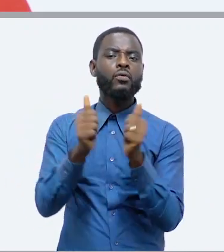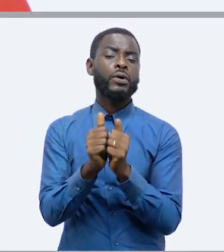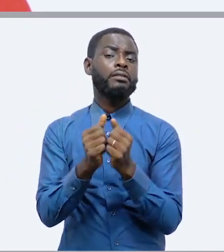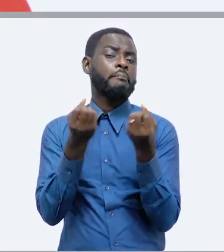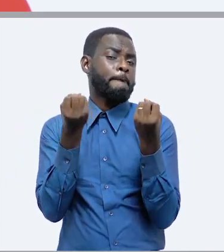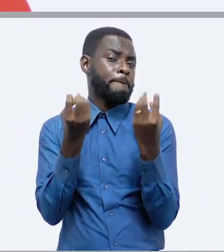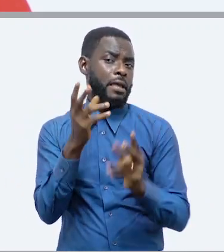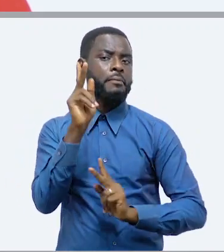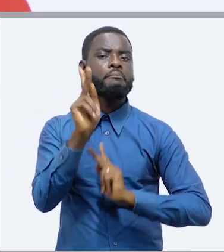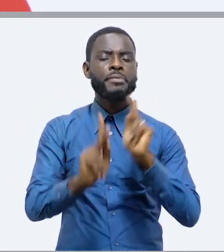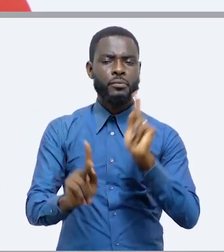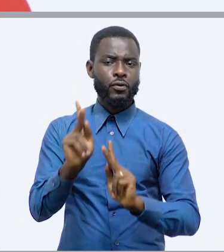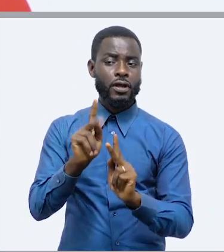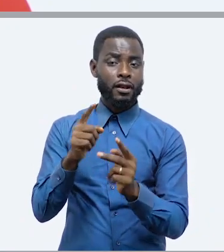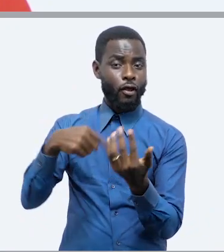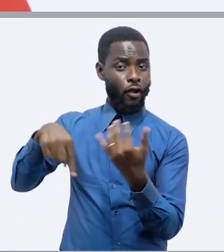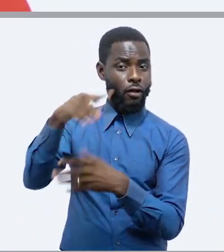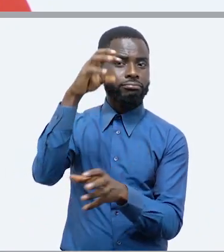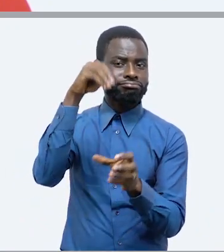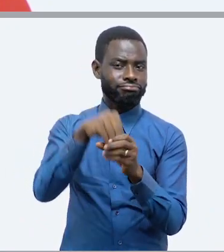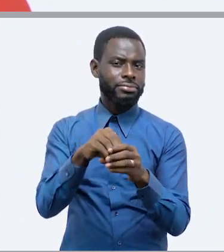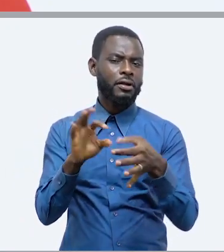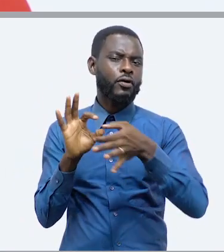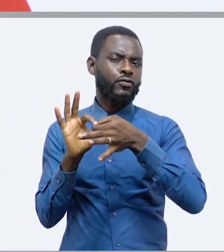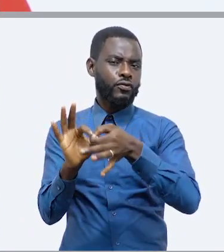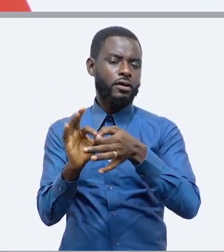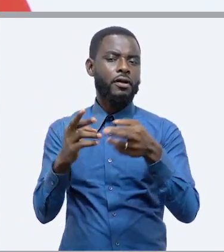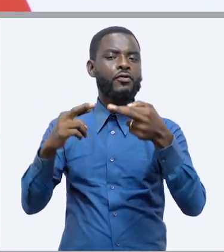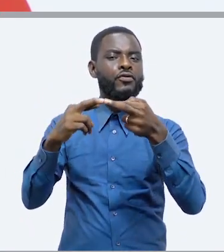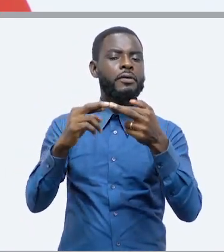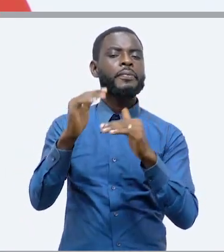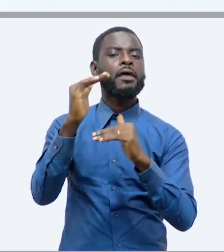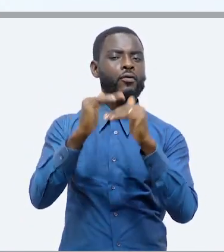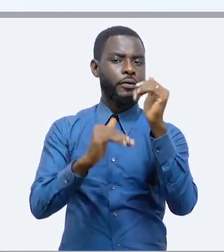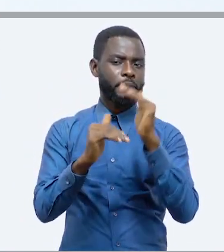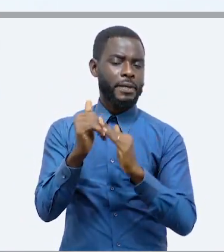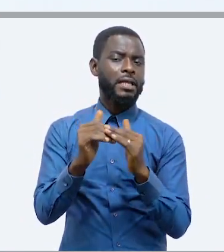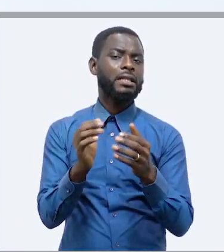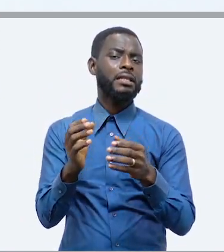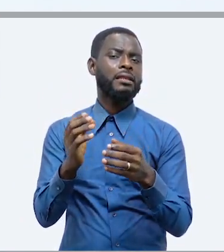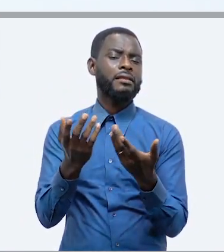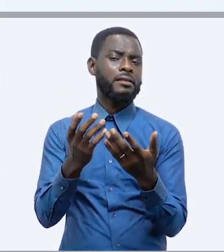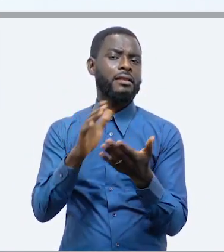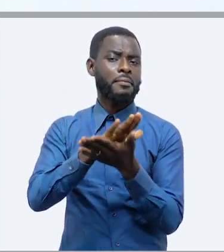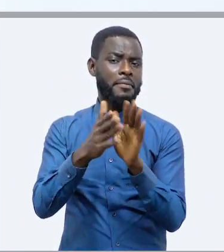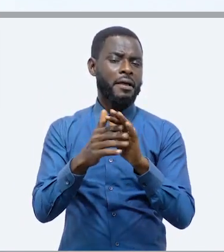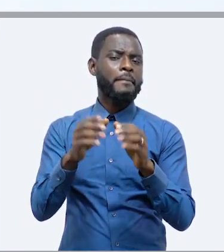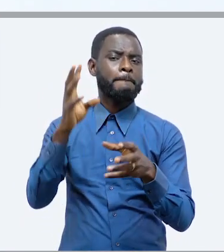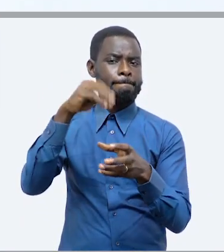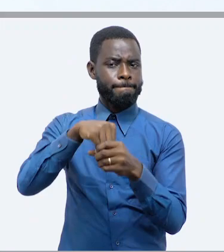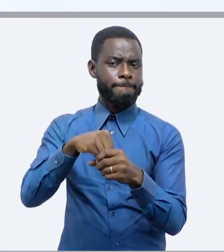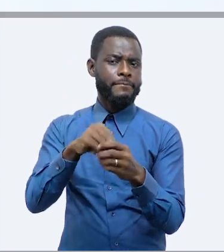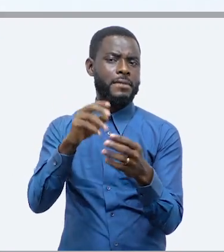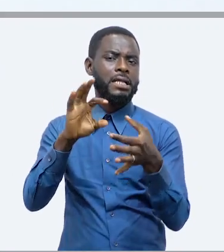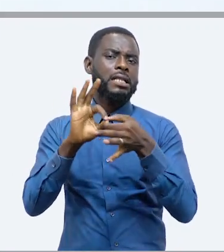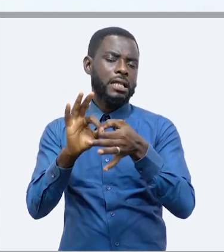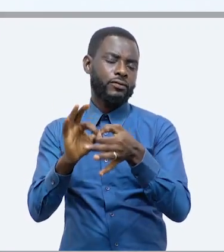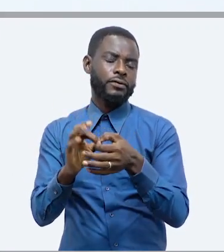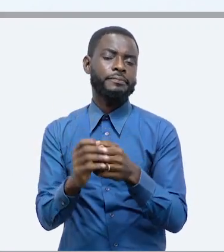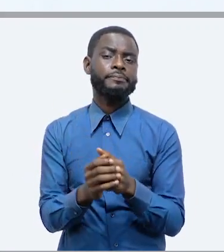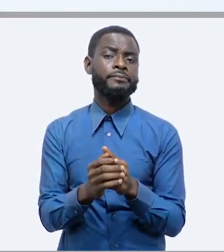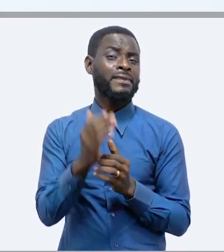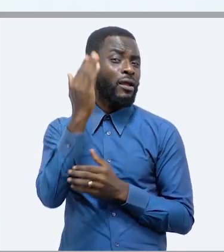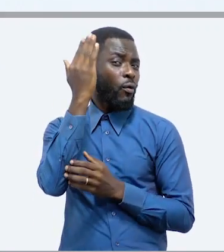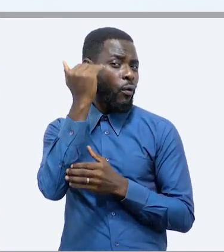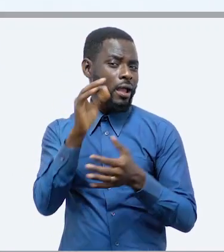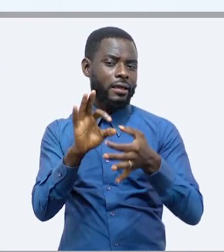wa nanyo bo. Ni watcha wo machino. Many he wo amehihia. Memigbe, ni